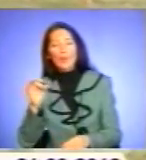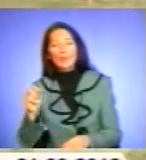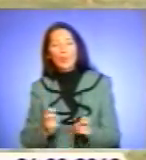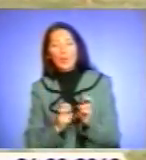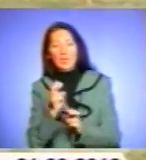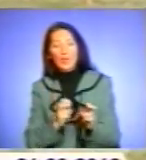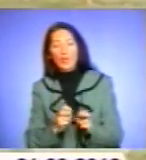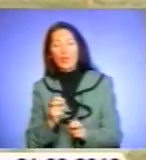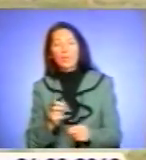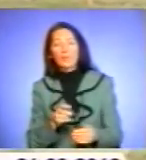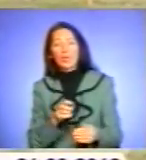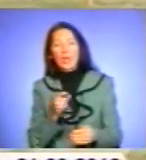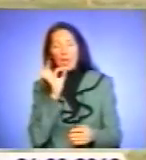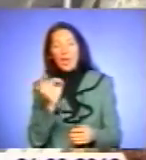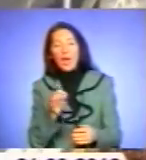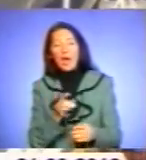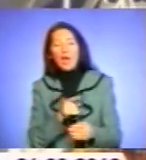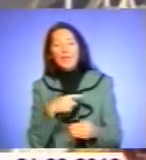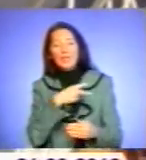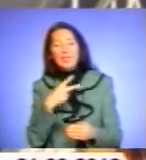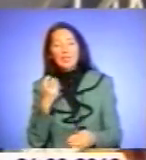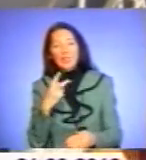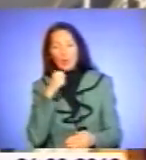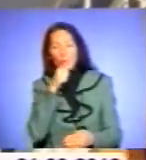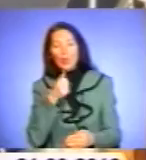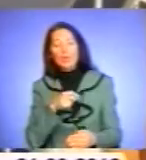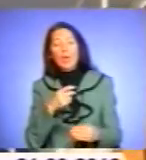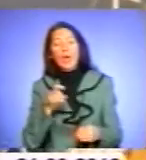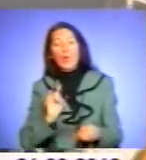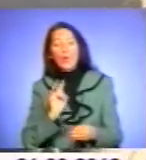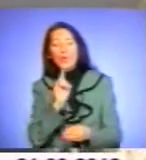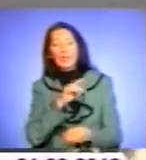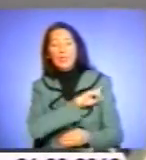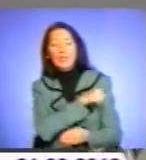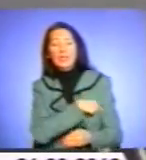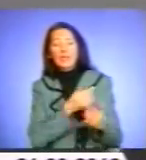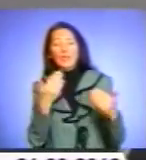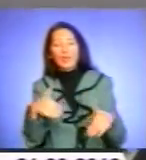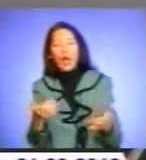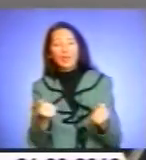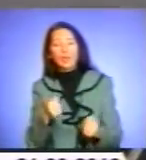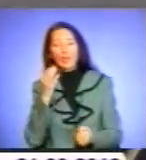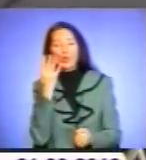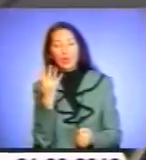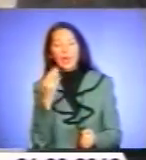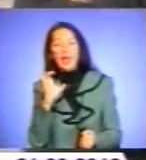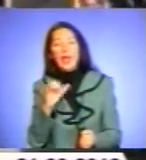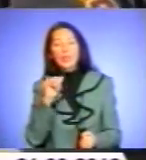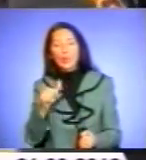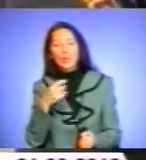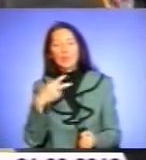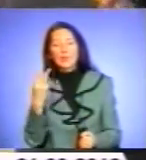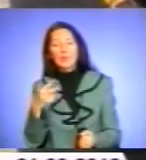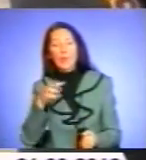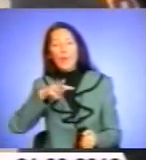Дмитро Саламатін підкреслив, що у 2012-му повітряні сили вже отримали по 4 СУ-27 і МіГ-29, а